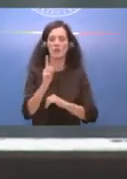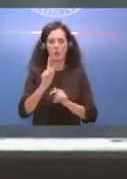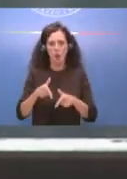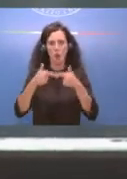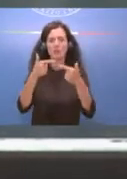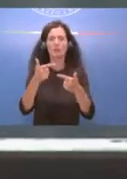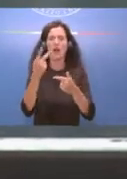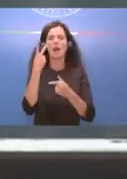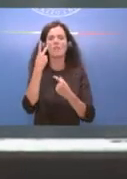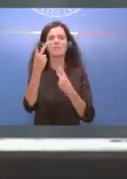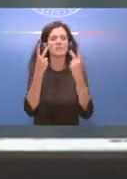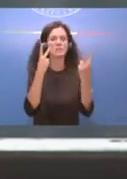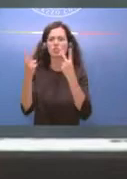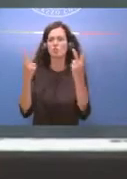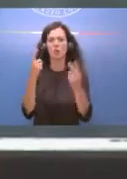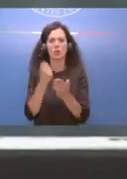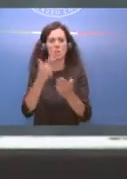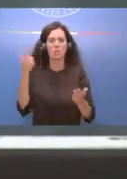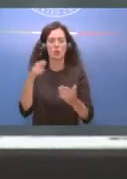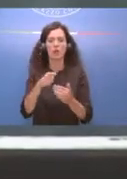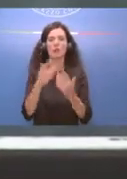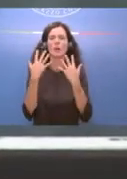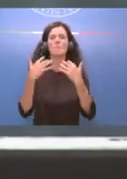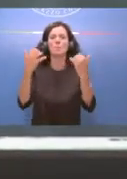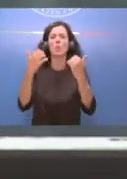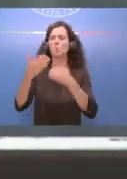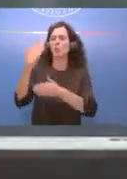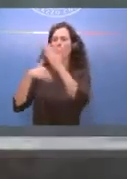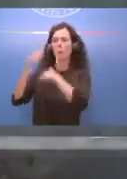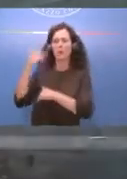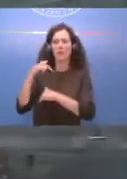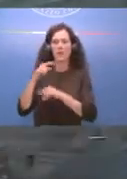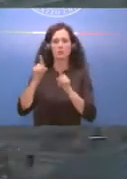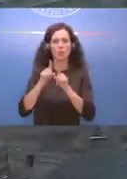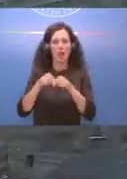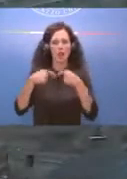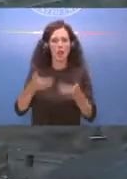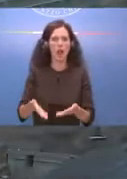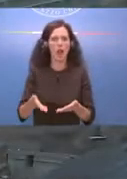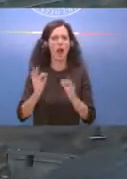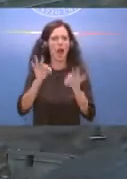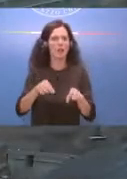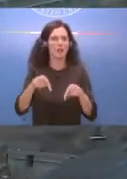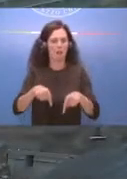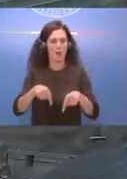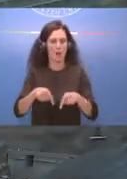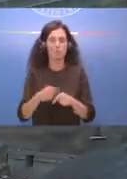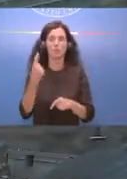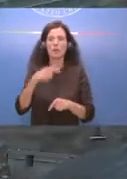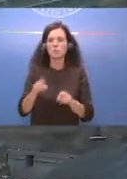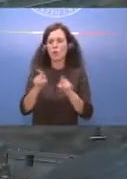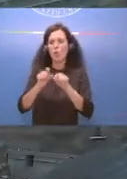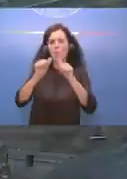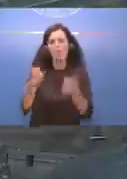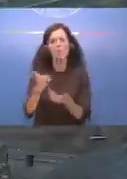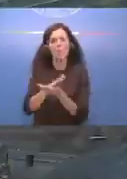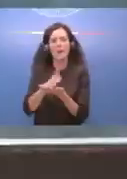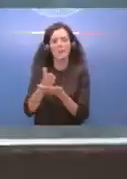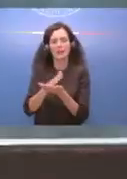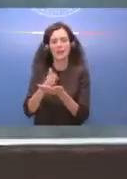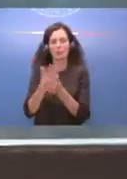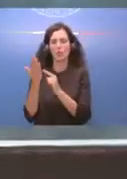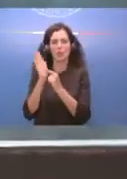significato alla percezione pubblica del passato sono come mediatori che trasformano quanto esposto in patrimonio culturale